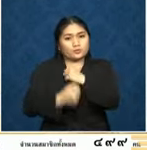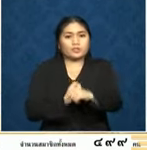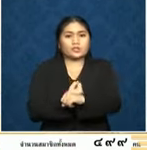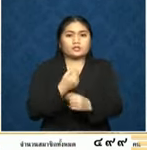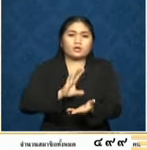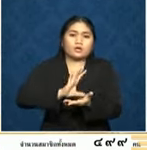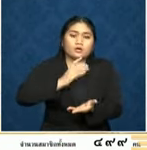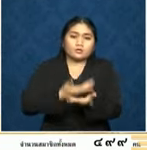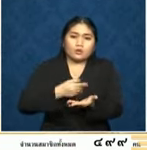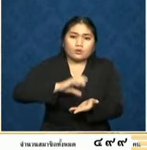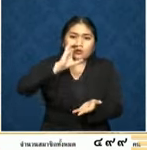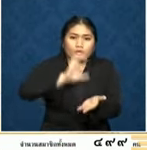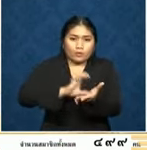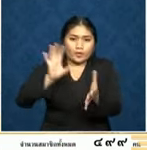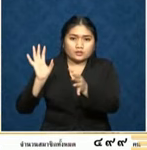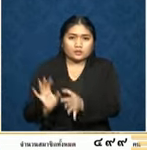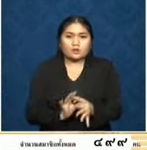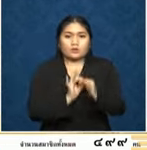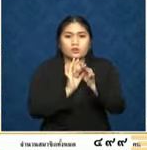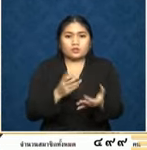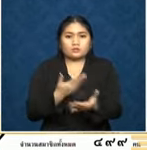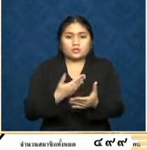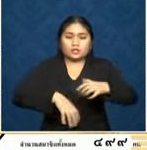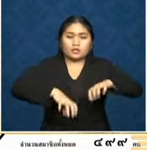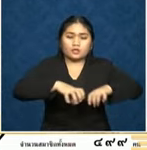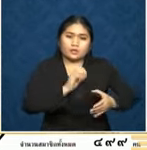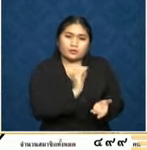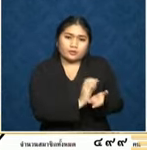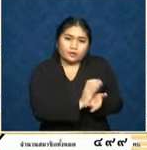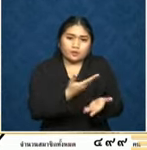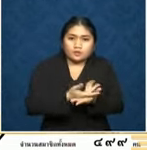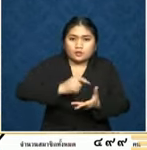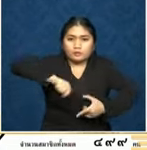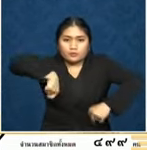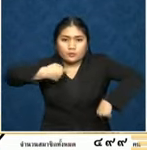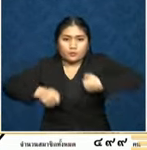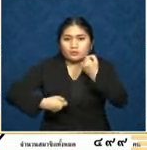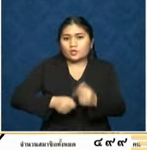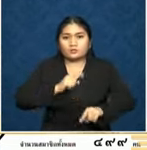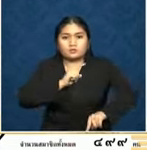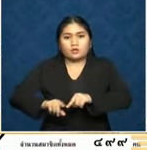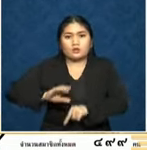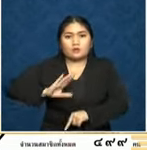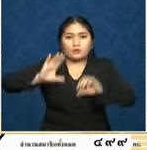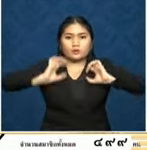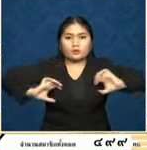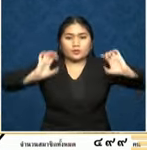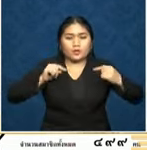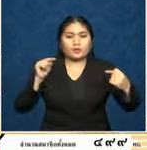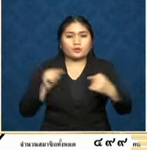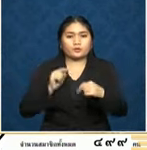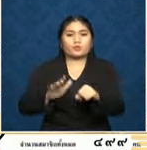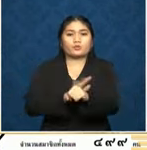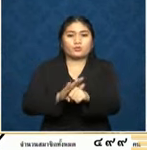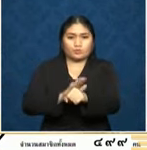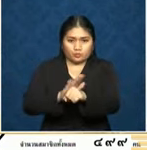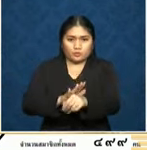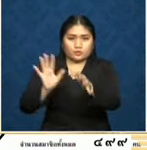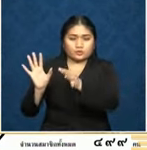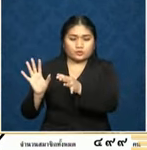สอดคล้องกับผลการจัดเก็บรายได้ของรัฐบาลและการใช้จ่ายเงินของรัฐบาลให้เหมาะสมแก่ฤดูกาลสอดค